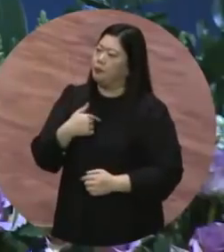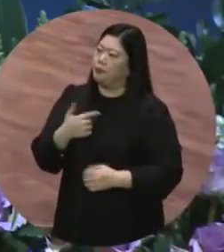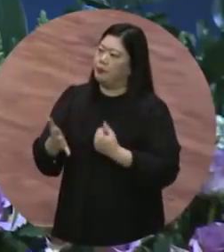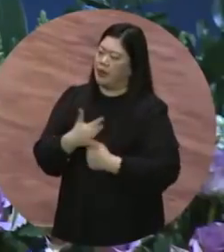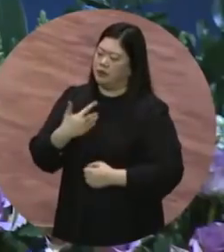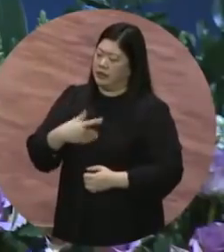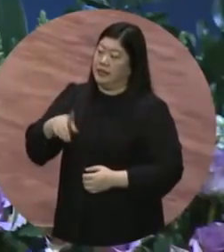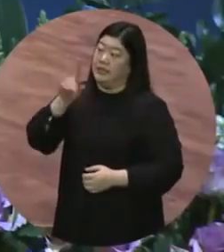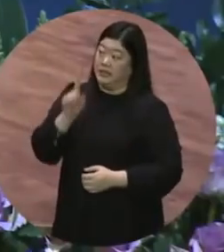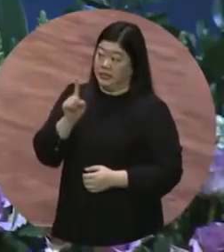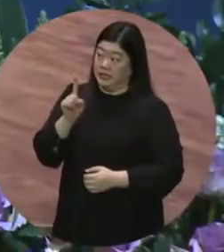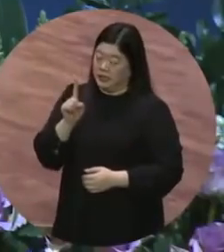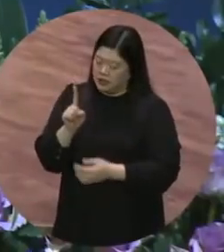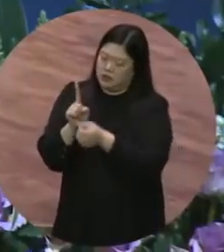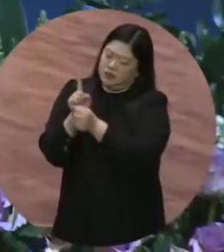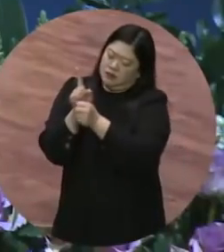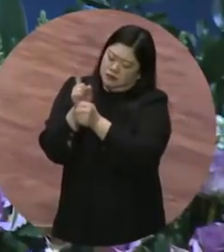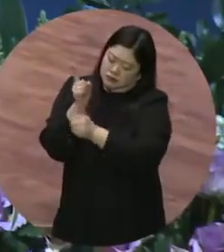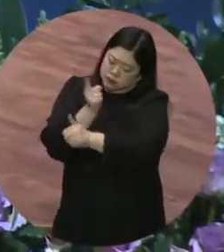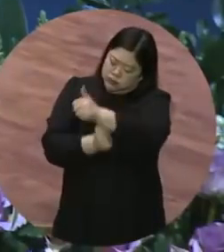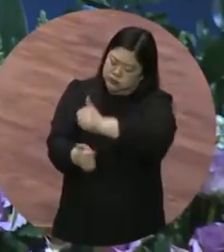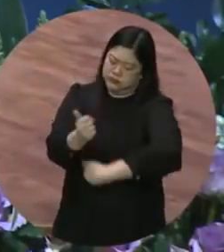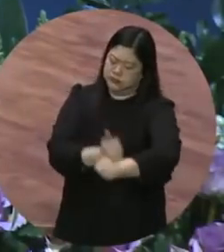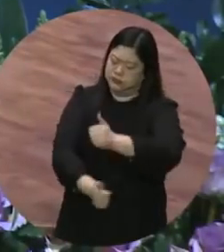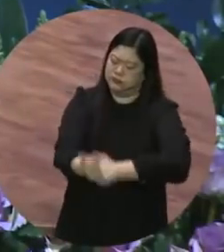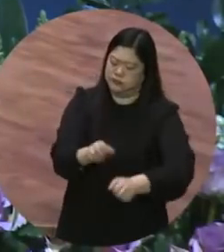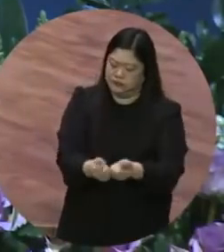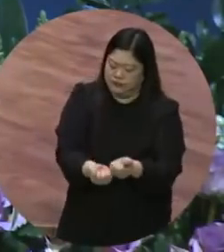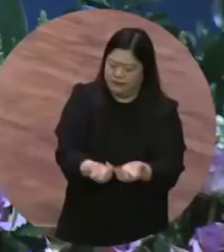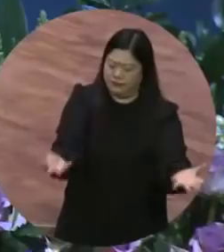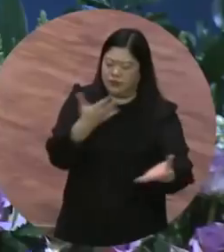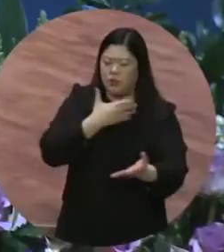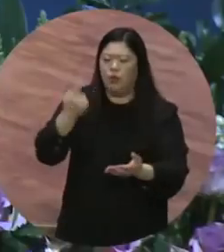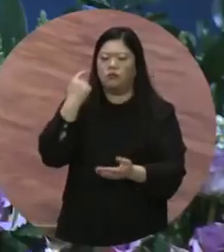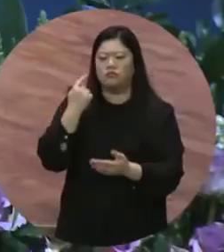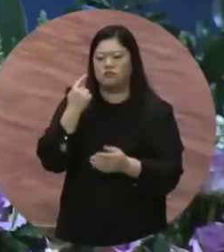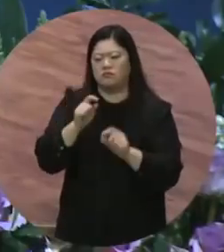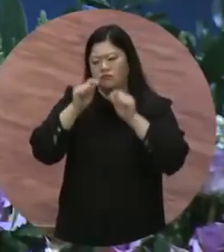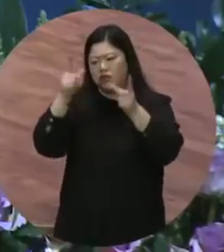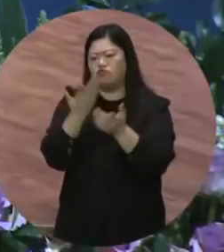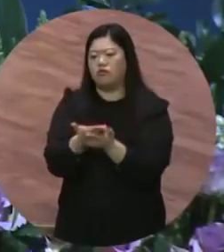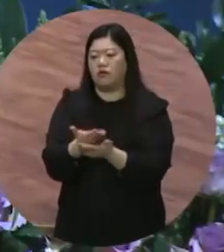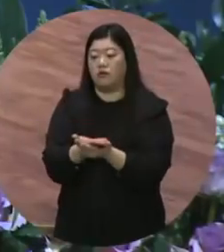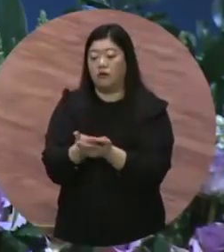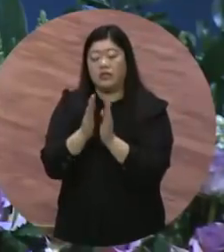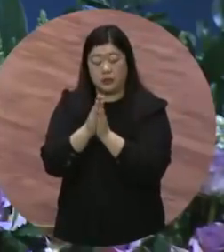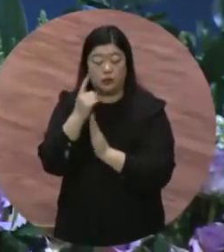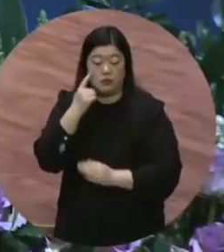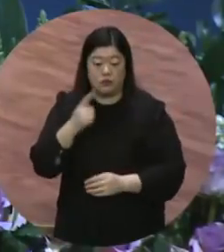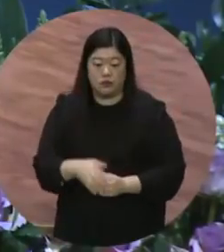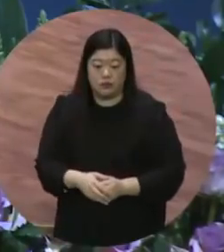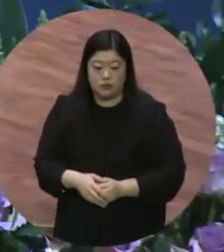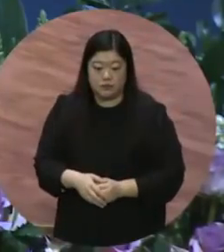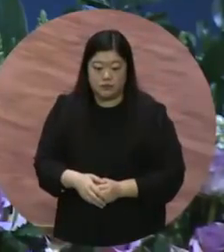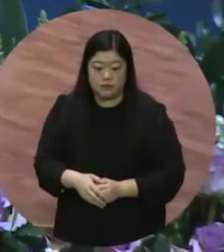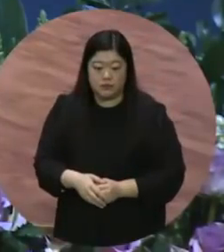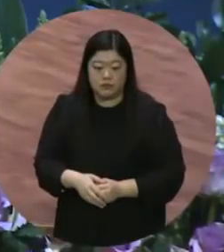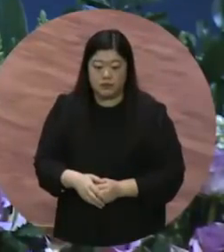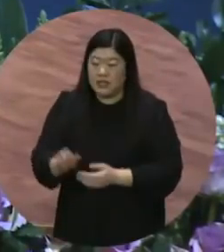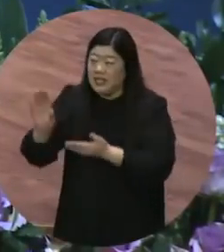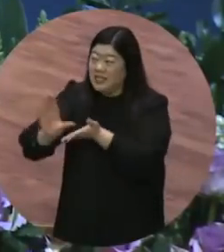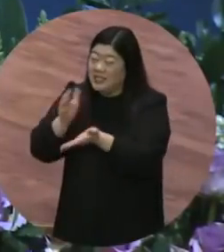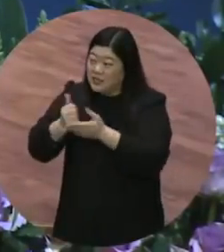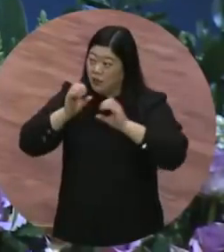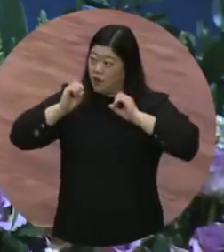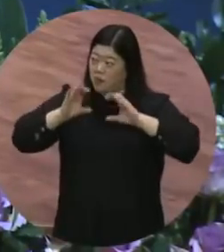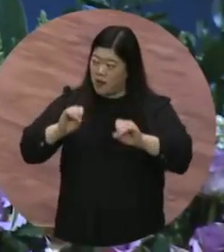이 가문을 살리는 첫 시조가 되게 하여 주옵소서. 첫 출발이 되게 하여 주옵소서. 그리스도를 증거하는 첫 주자가 되게